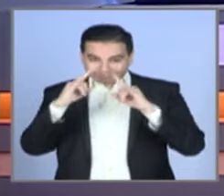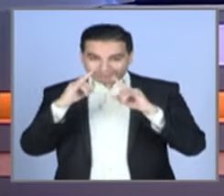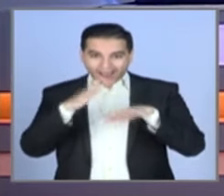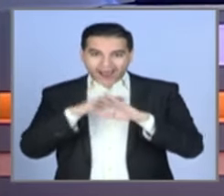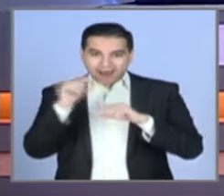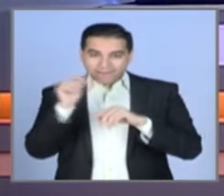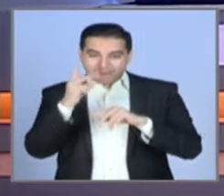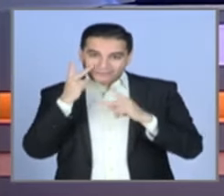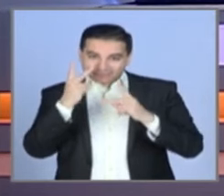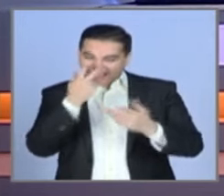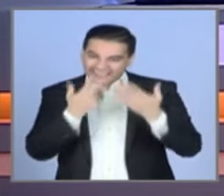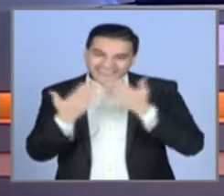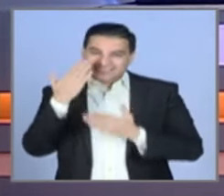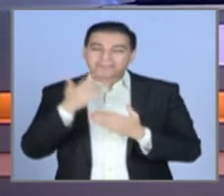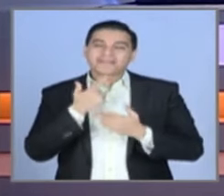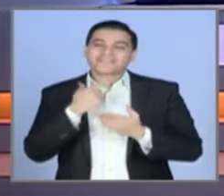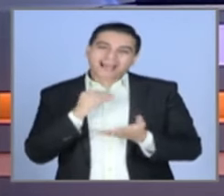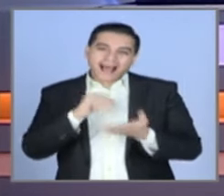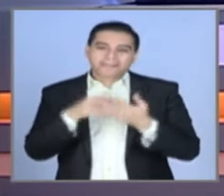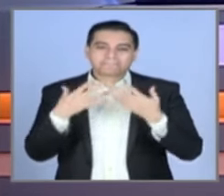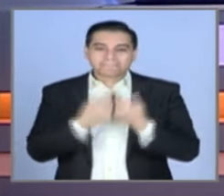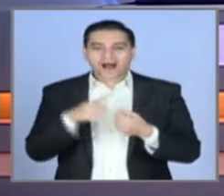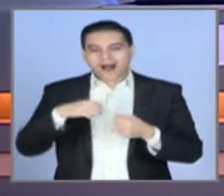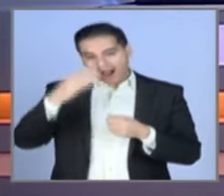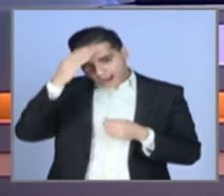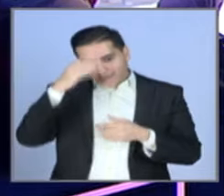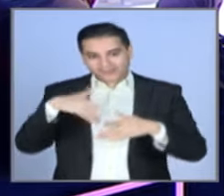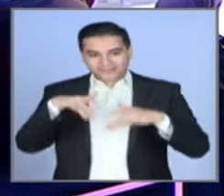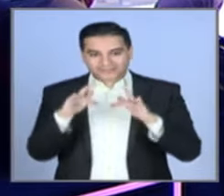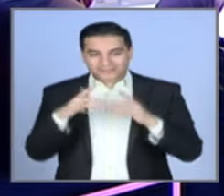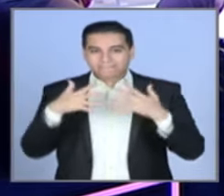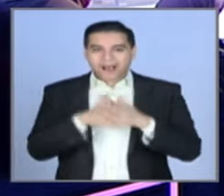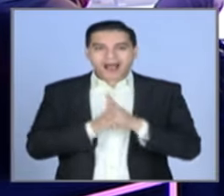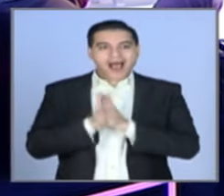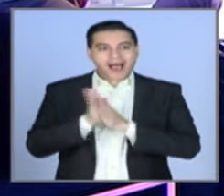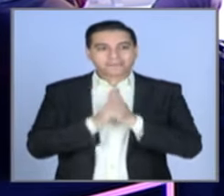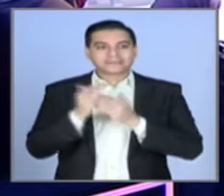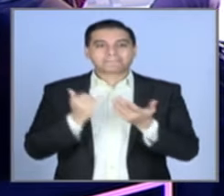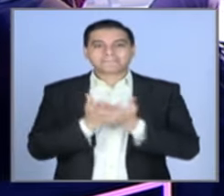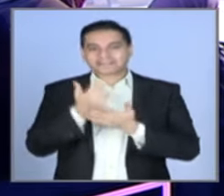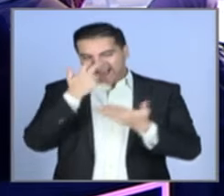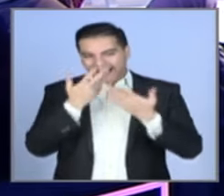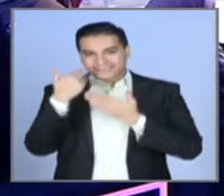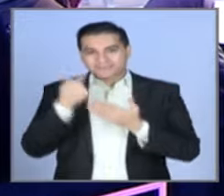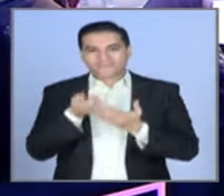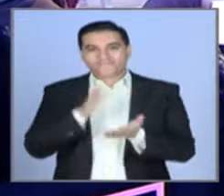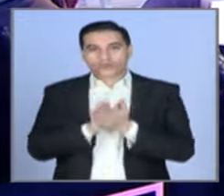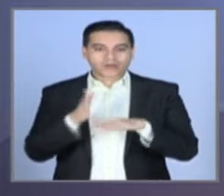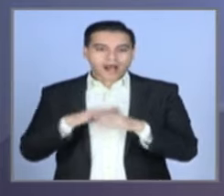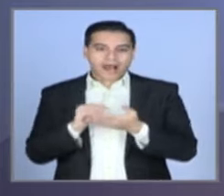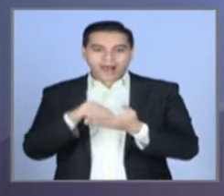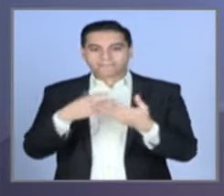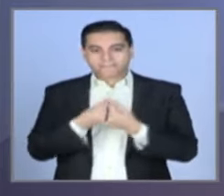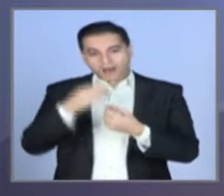طول، ويعني كان نفسنا في مرة نقعد على كرسي العباقرة. المدرسة اللي كنت فيها ما كانش معظمها مثلا